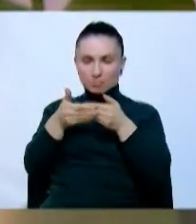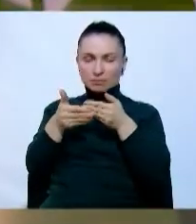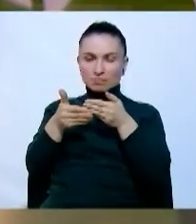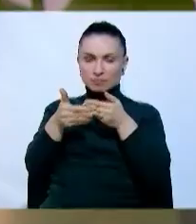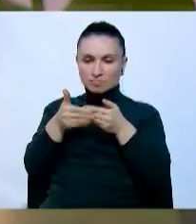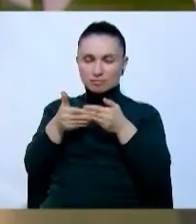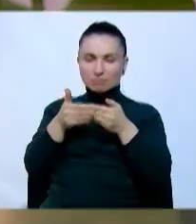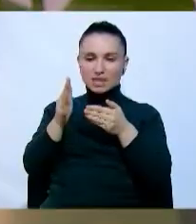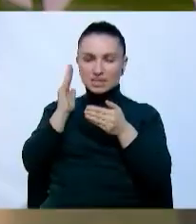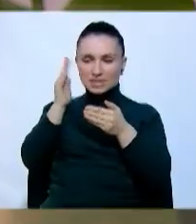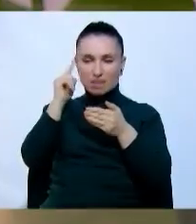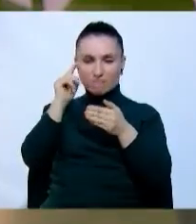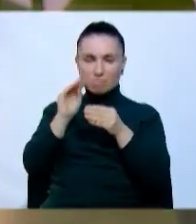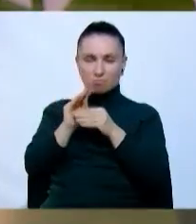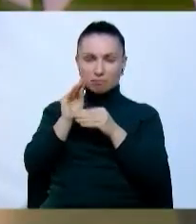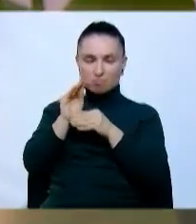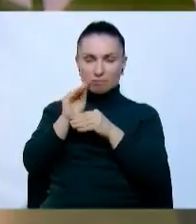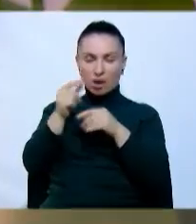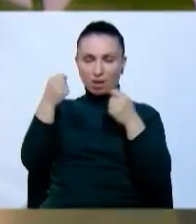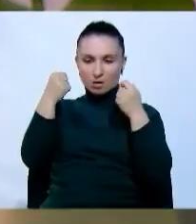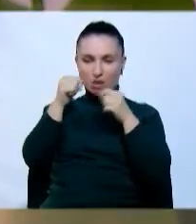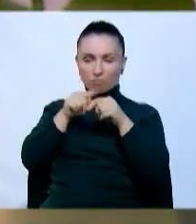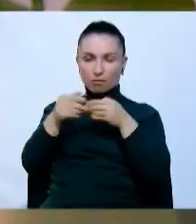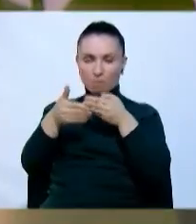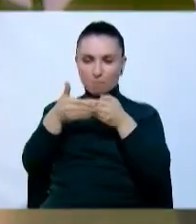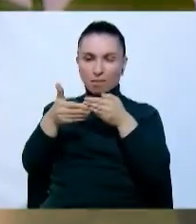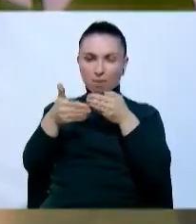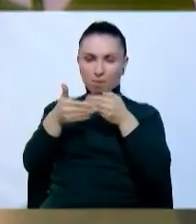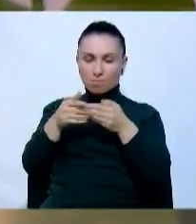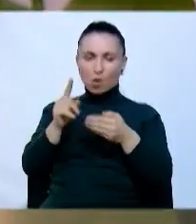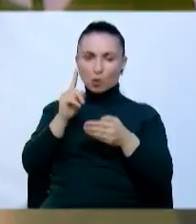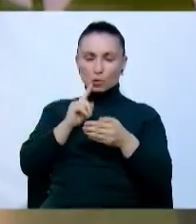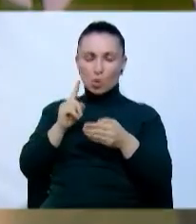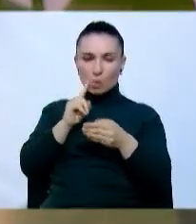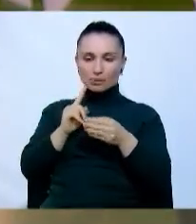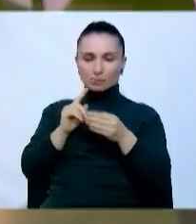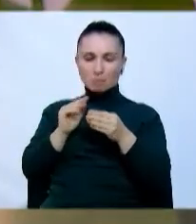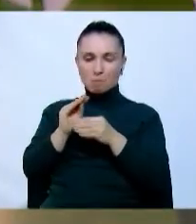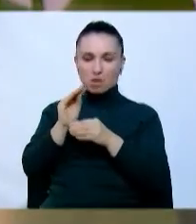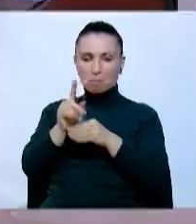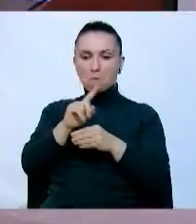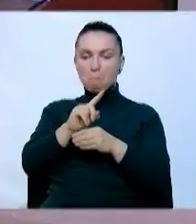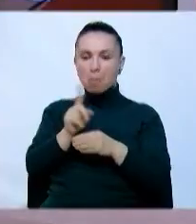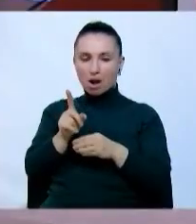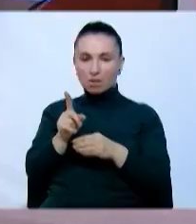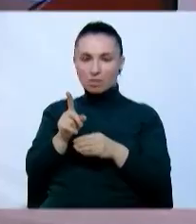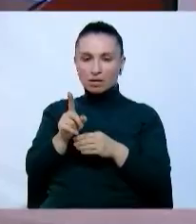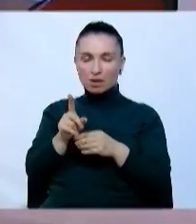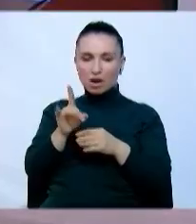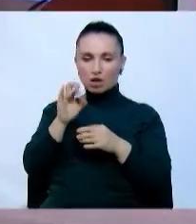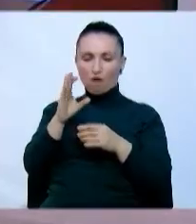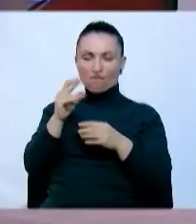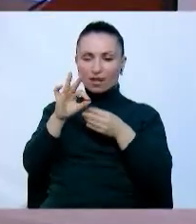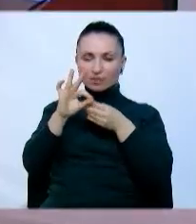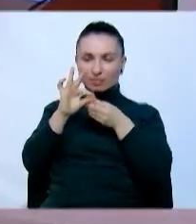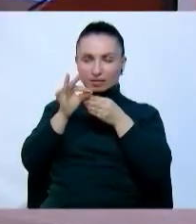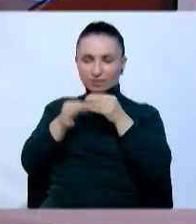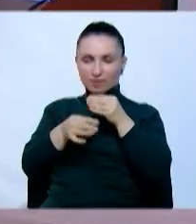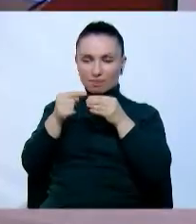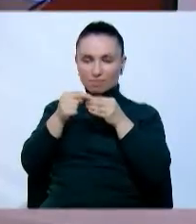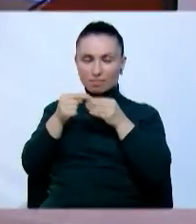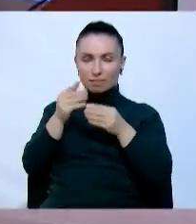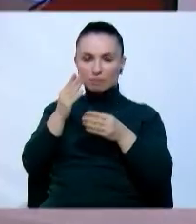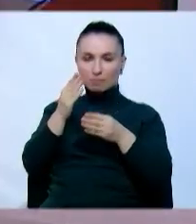თვალში დაწნევის მატებას. რა თქმა უნდა, ეს დროებითი მატებაა, თუმცა ქოვანაში ვისაუბრეთ